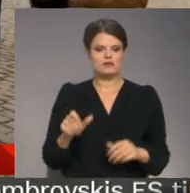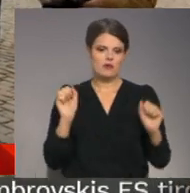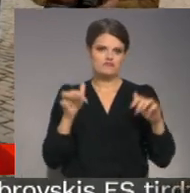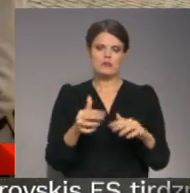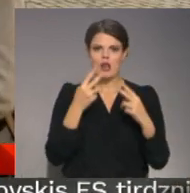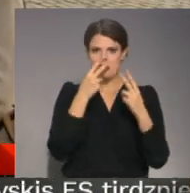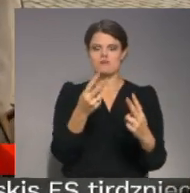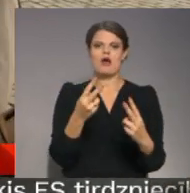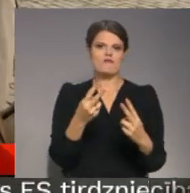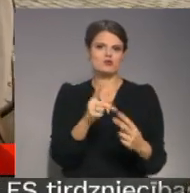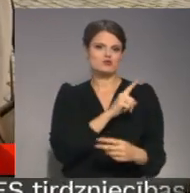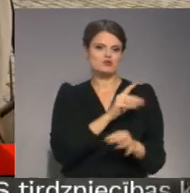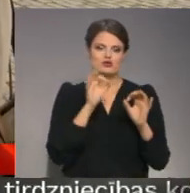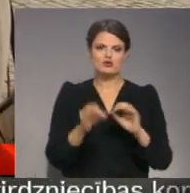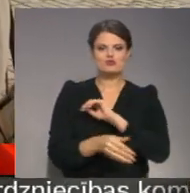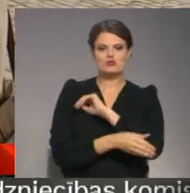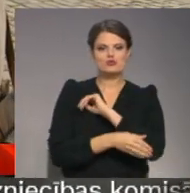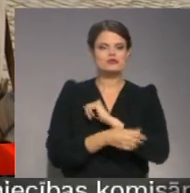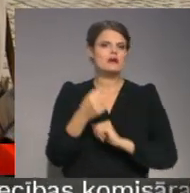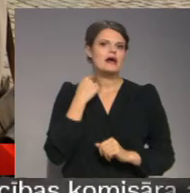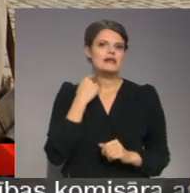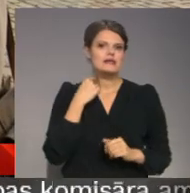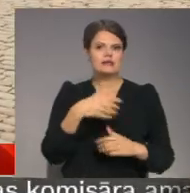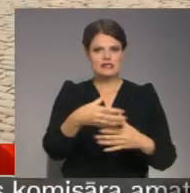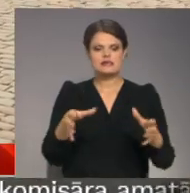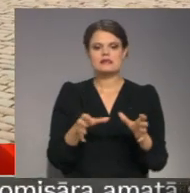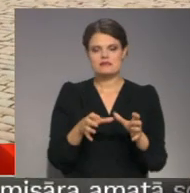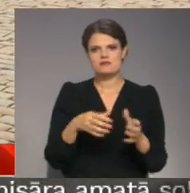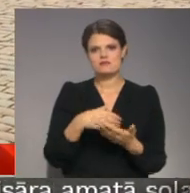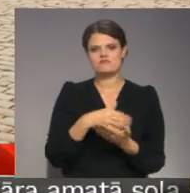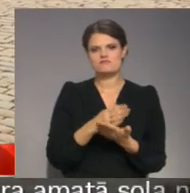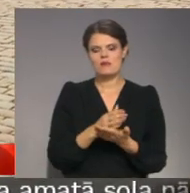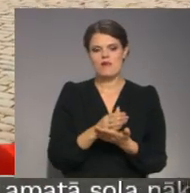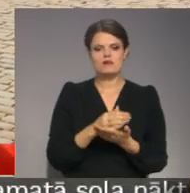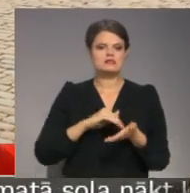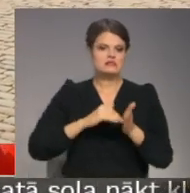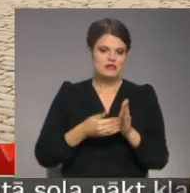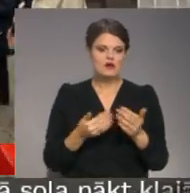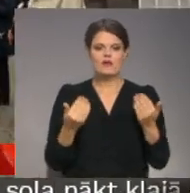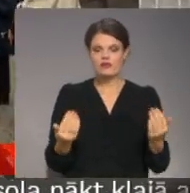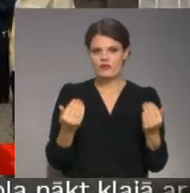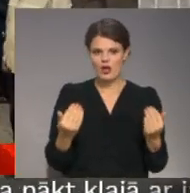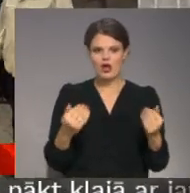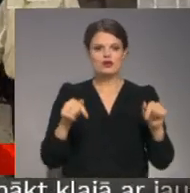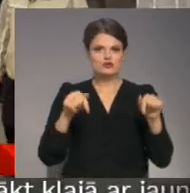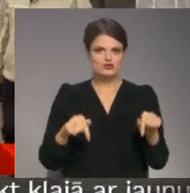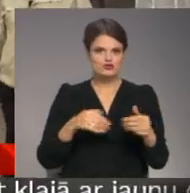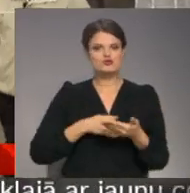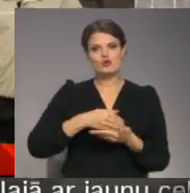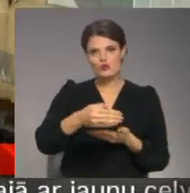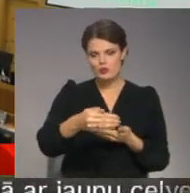mēra uzmanību tieši trūcīgākās rīdznieku daļas stāvoklim. Tagad šeit turpinās